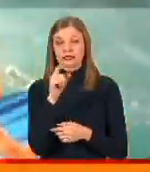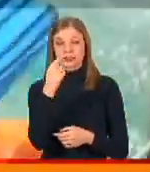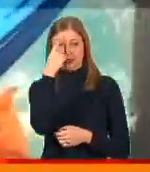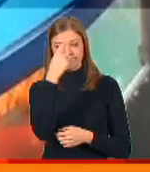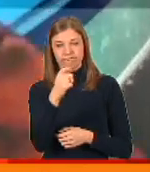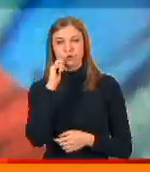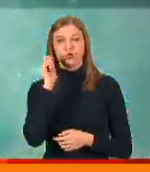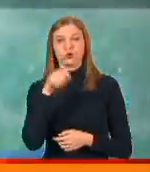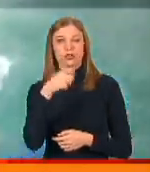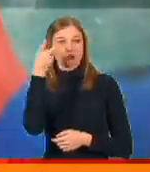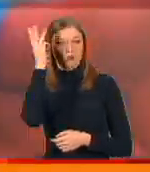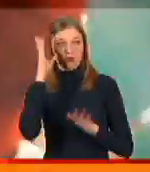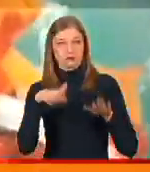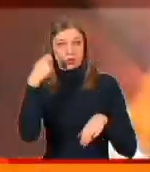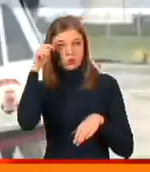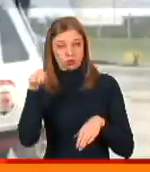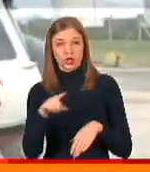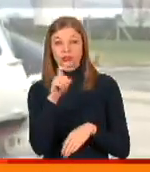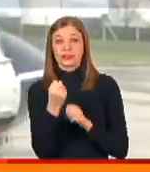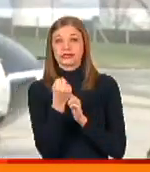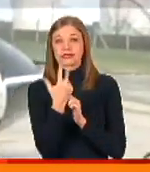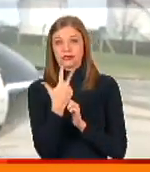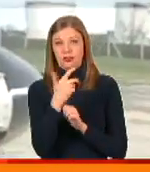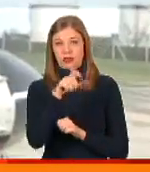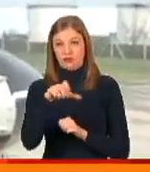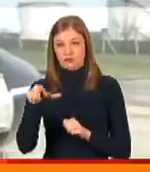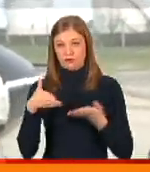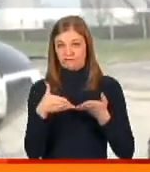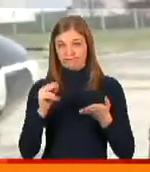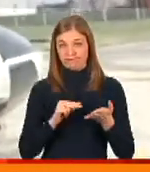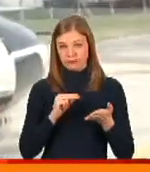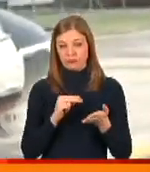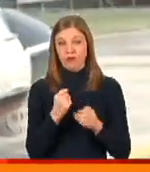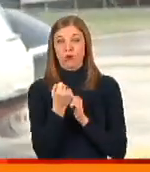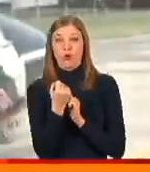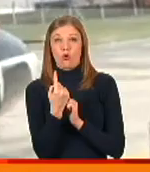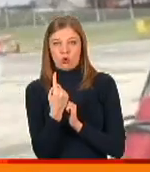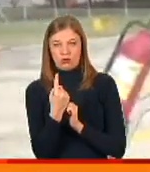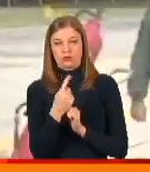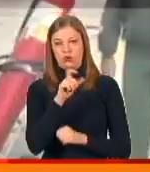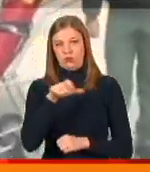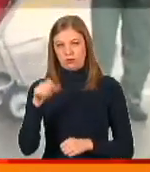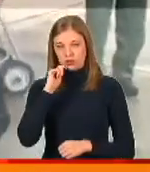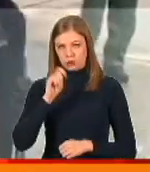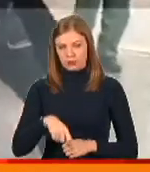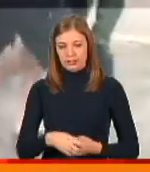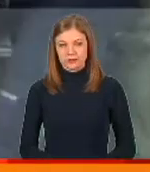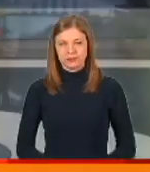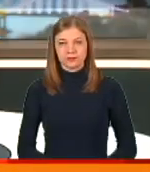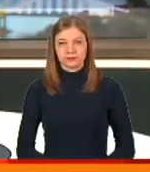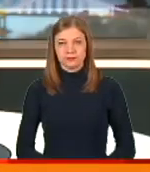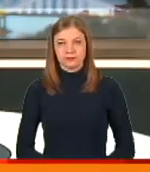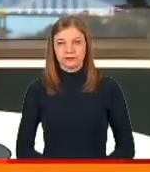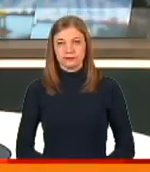повідомленням українського посольства в Туреччині, з-поміж 13 членів екіпажу, 11 громадяни України.